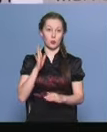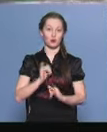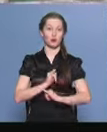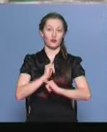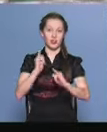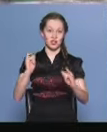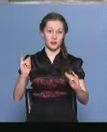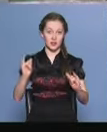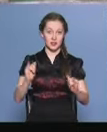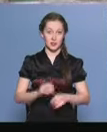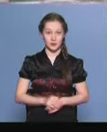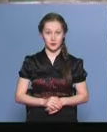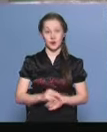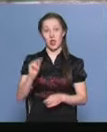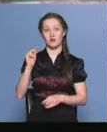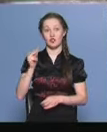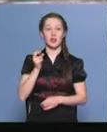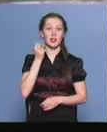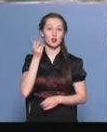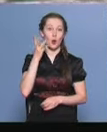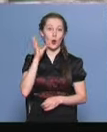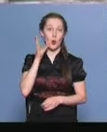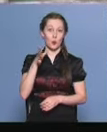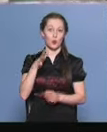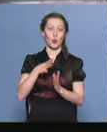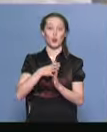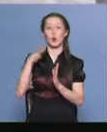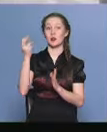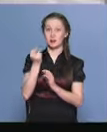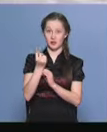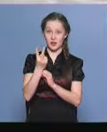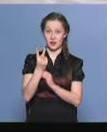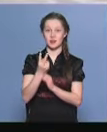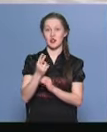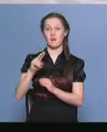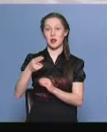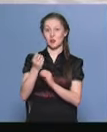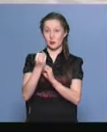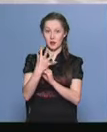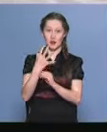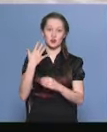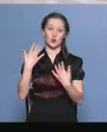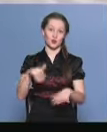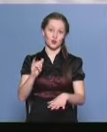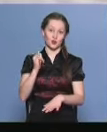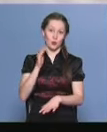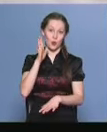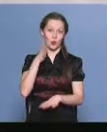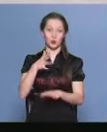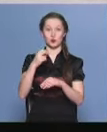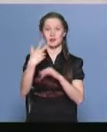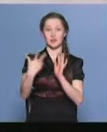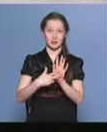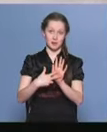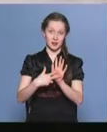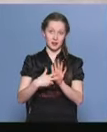расти. В четверг днем будет минимум плюс 12 градусов, в пятницу 15, а уже в субботу воздух прогреется до